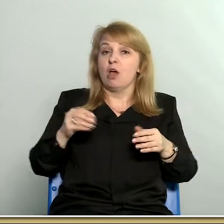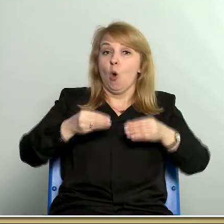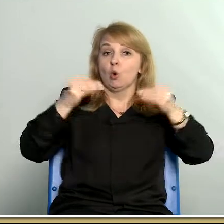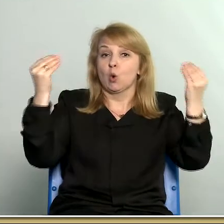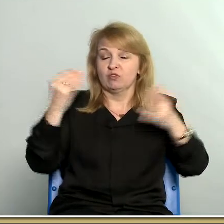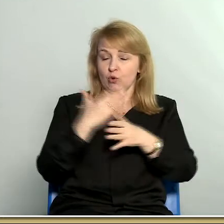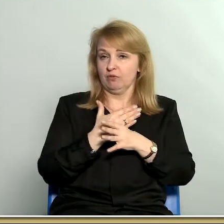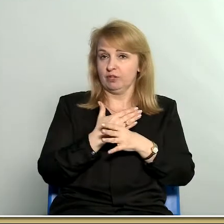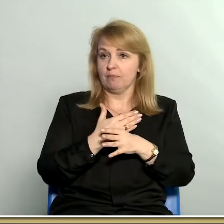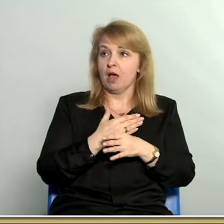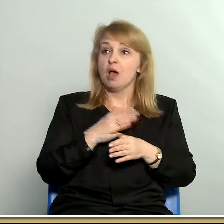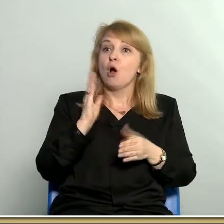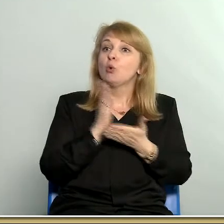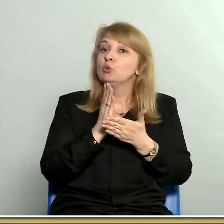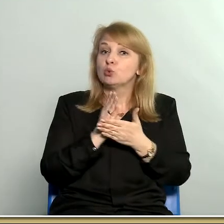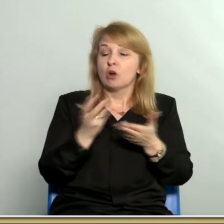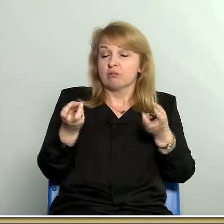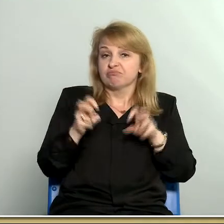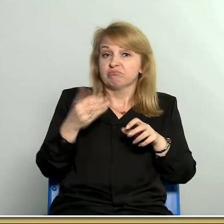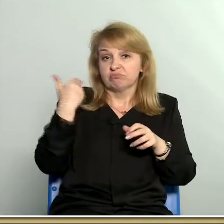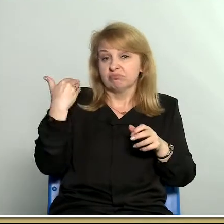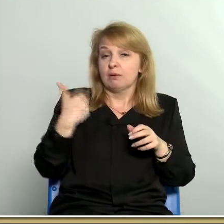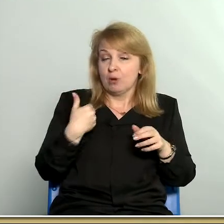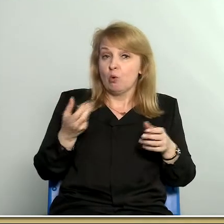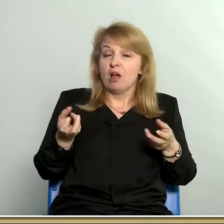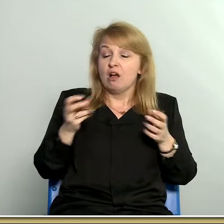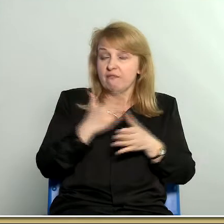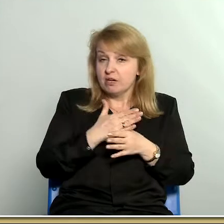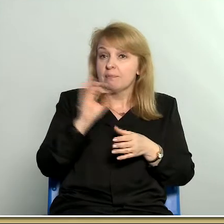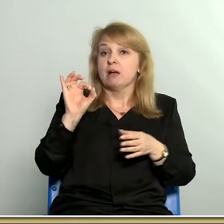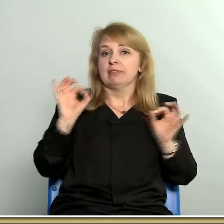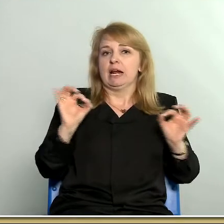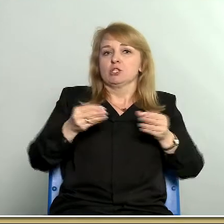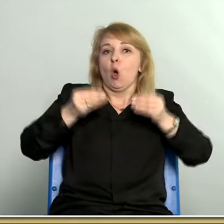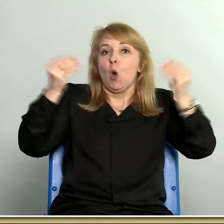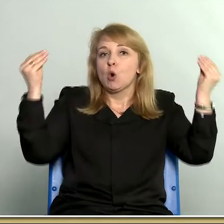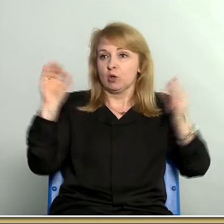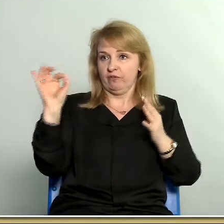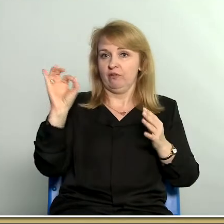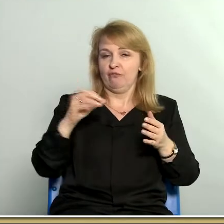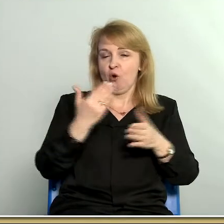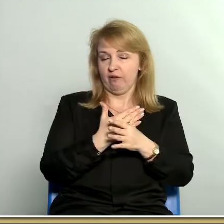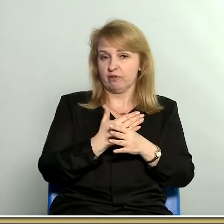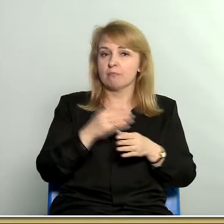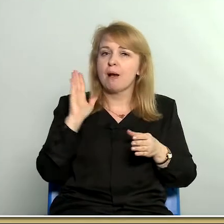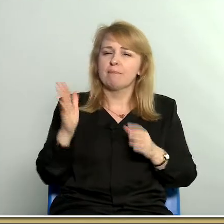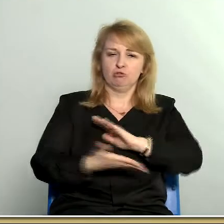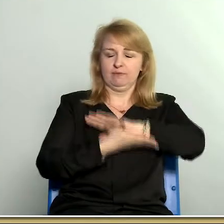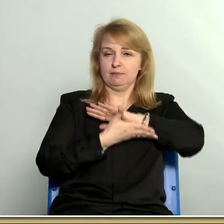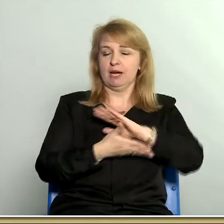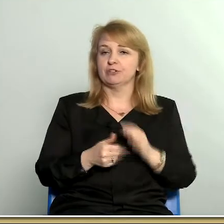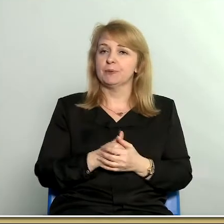przedsiębiorstwa są naszym celem. I w istniejących przedsiębiorstwach będziemy starali się uzyskiwać efekt nowych